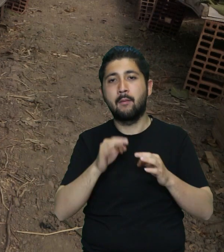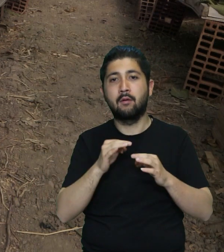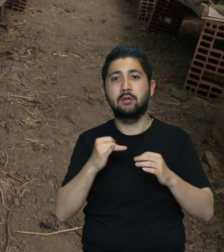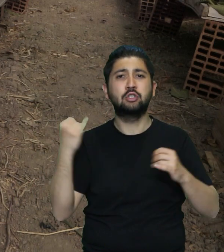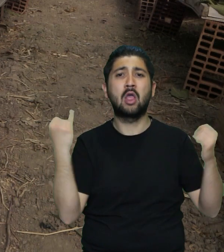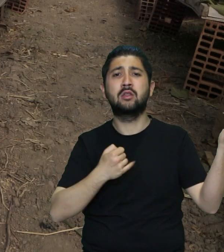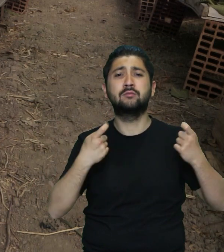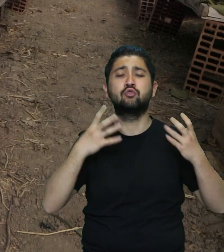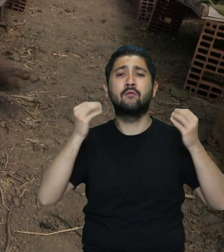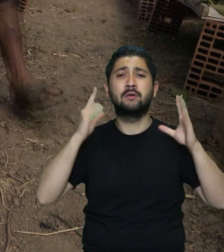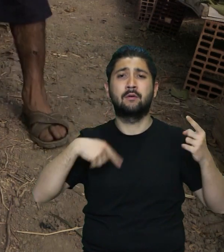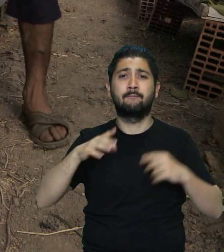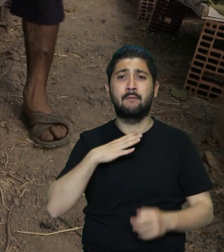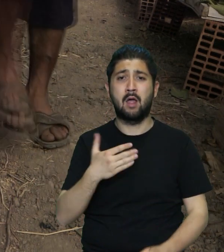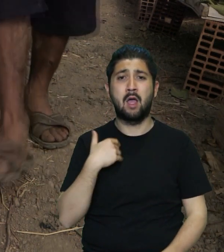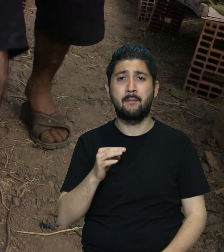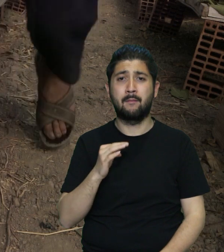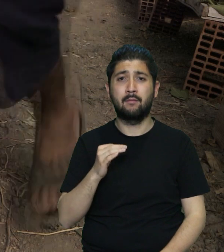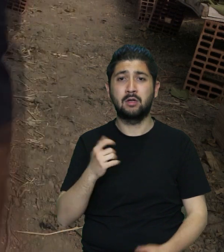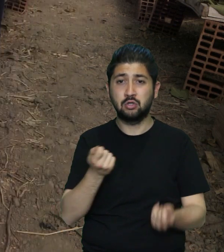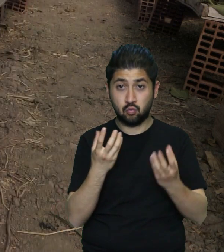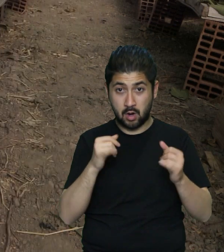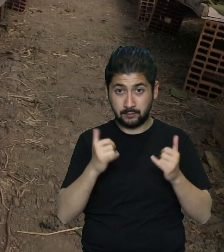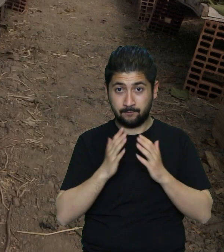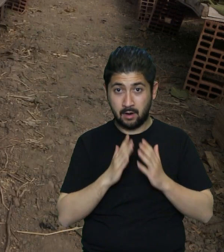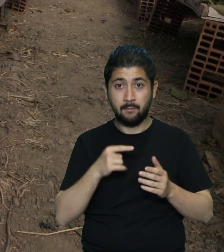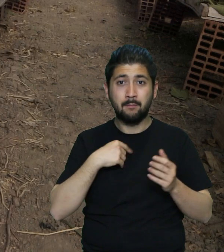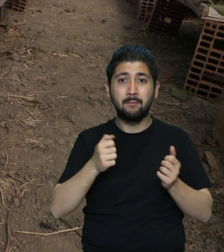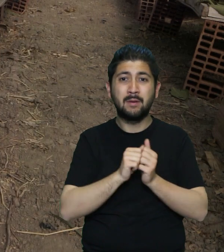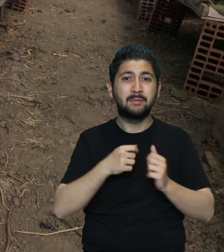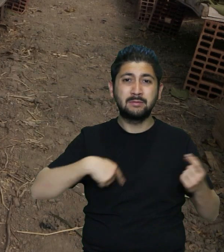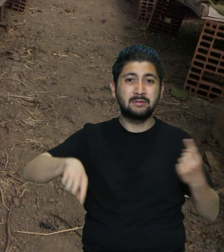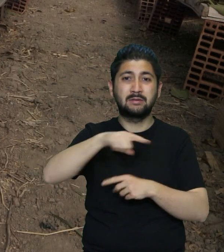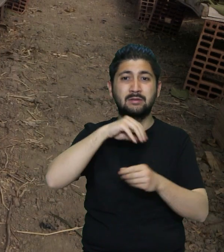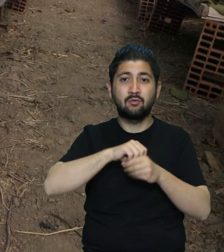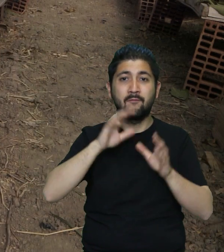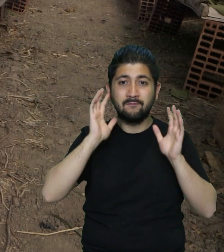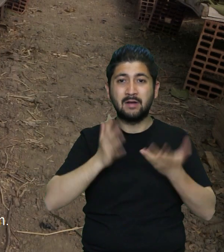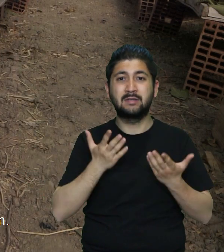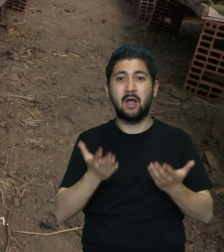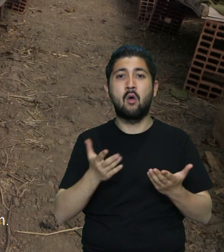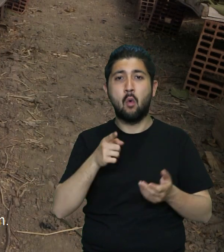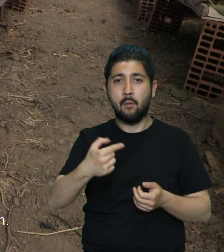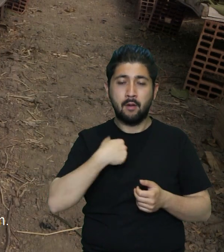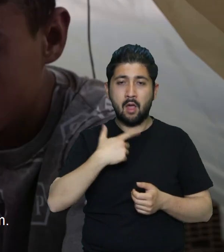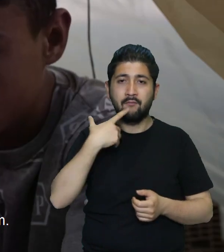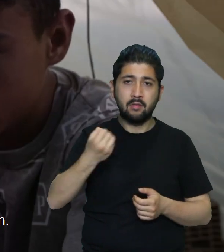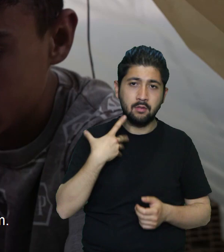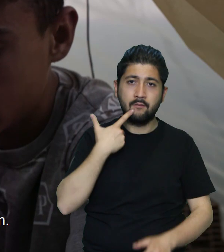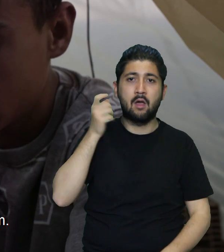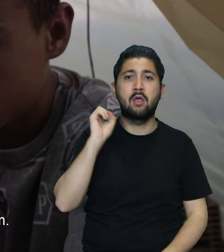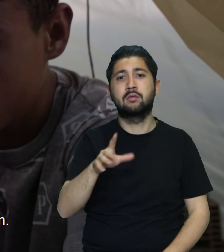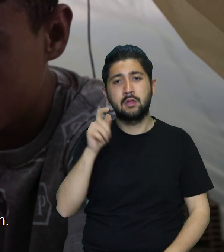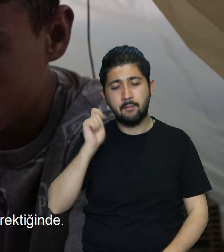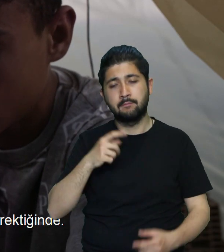Çatışmalar çok fazla oluyor bizde. Hani işler yoğun olduğu için birbirimizi fazlasıyla, o da beni kırabiliyor, ben de onu